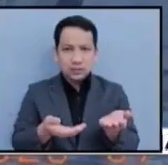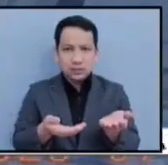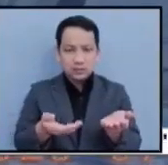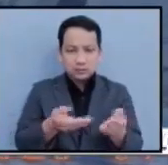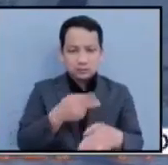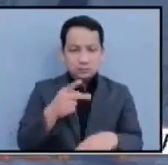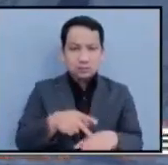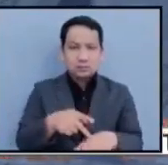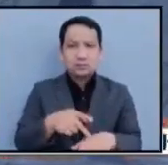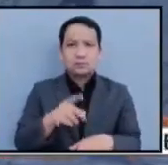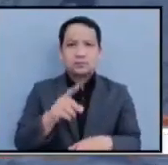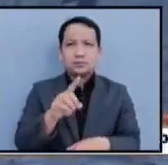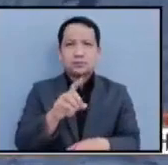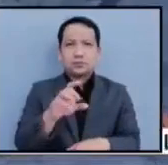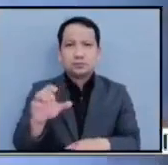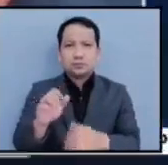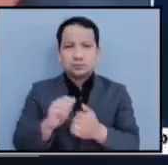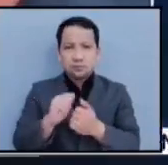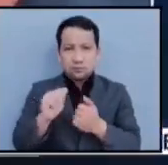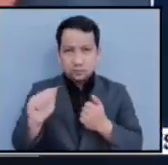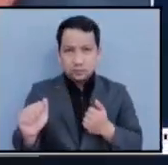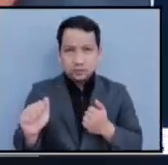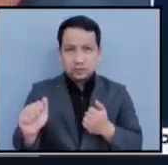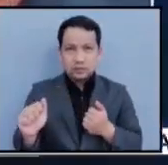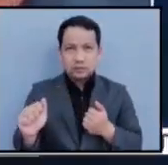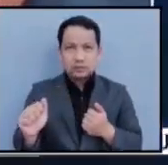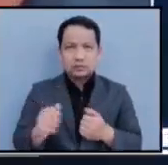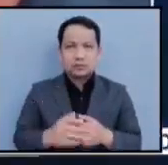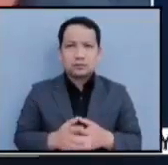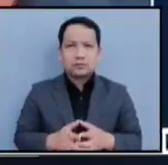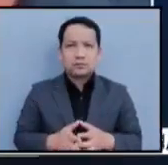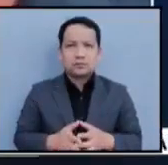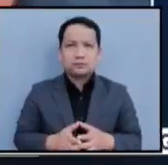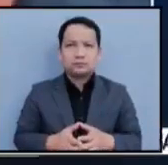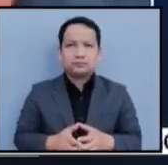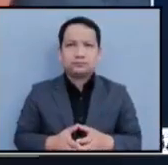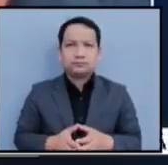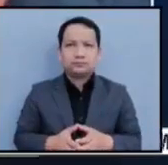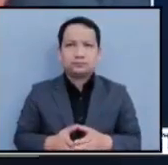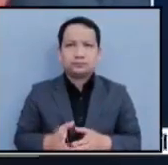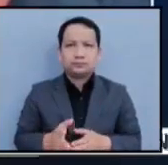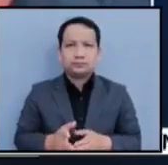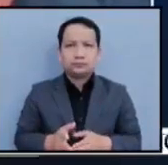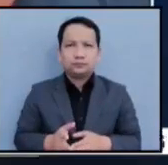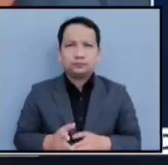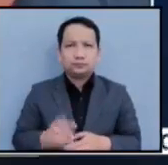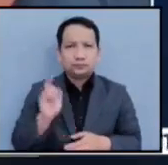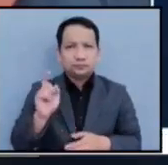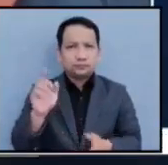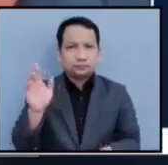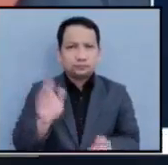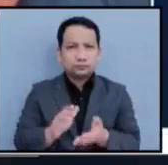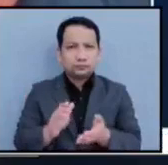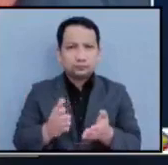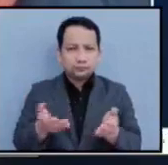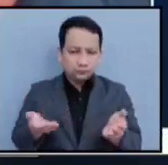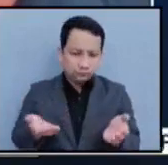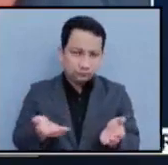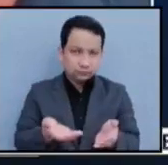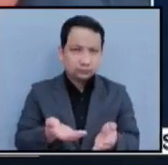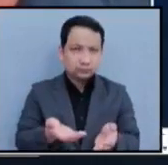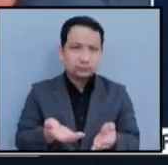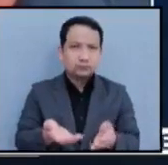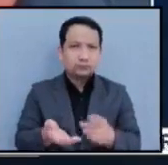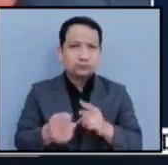100 yards ang layo nito sa isa't isa. They have to decrease the speed while at the same time they were also have to respond sa mga